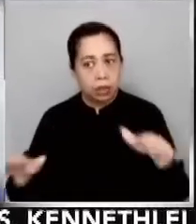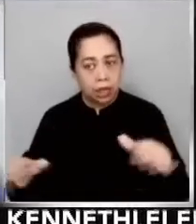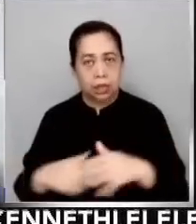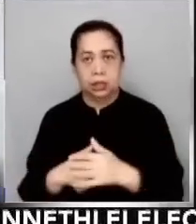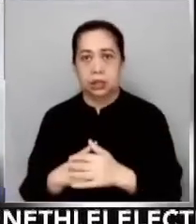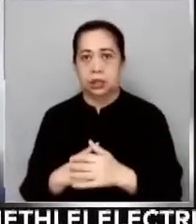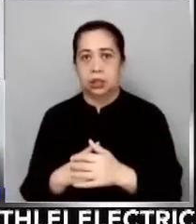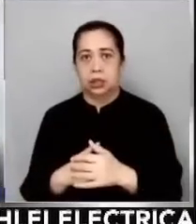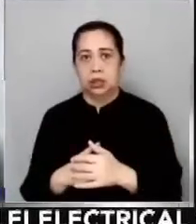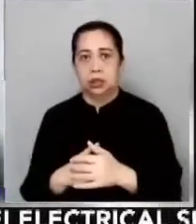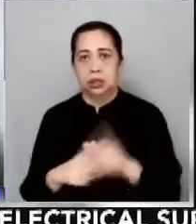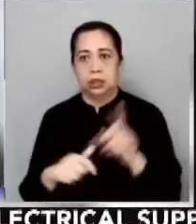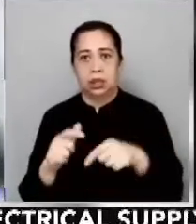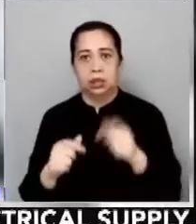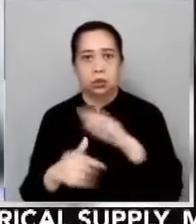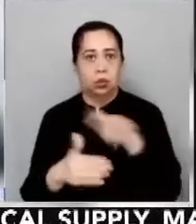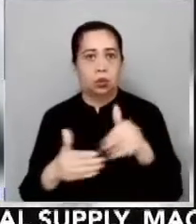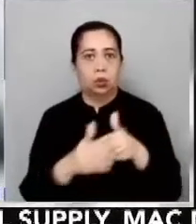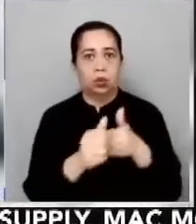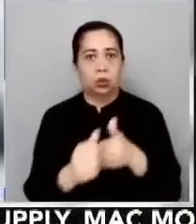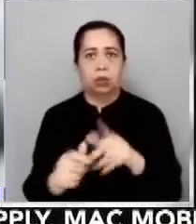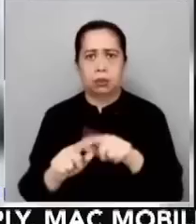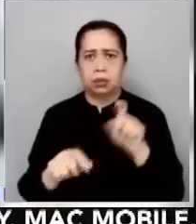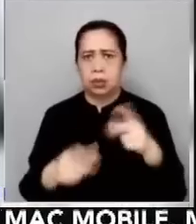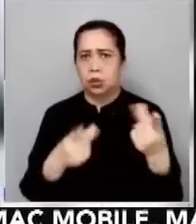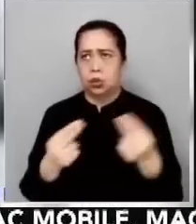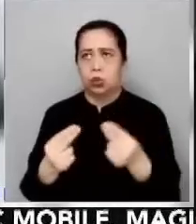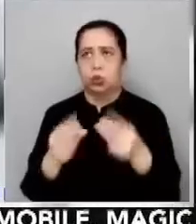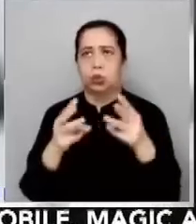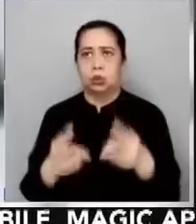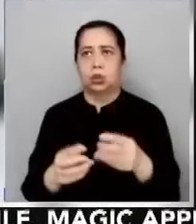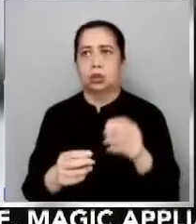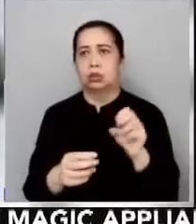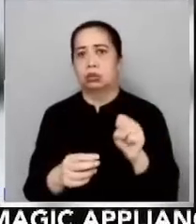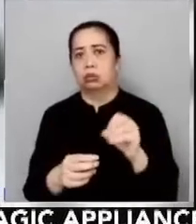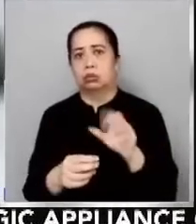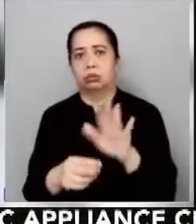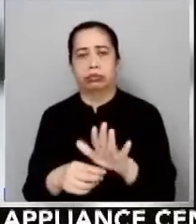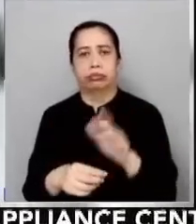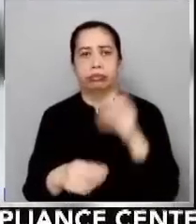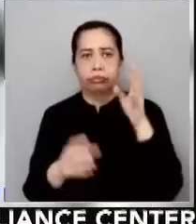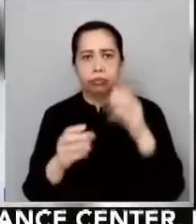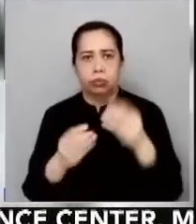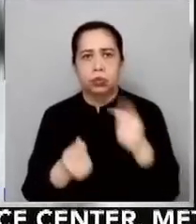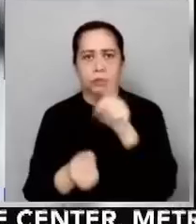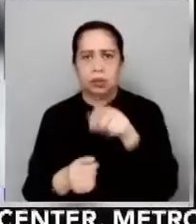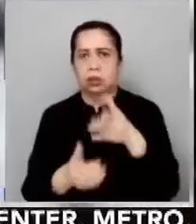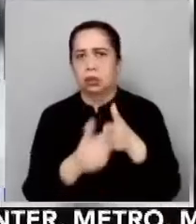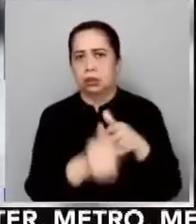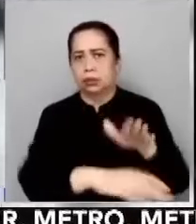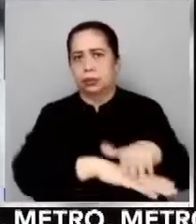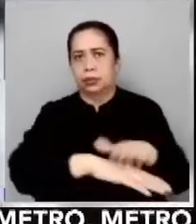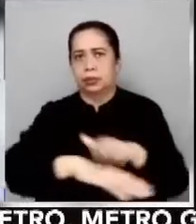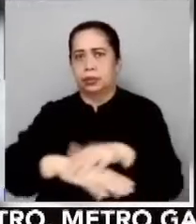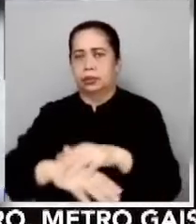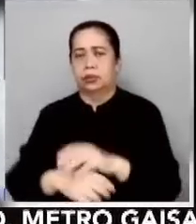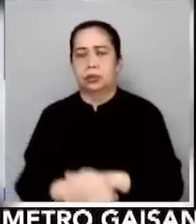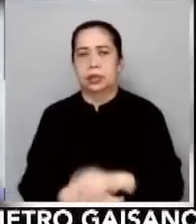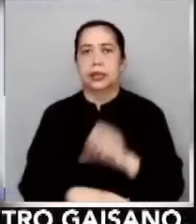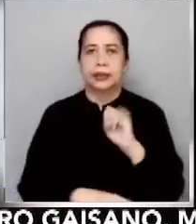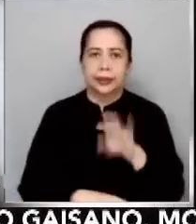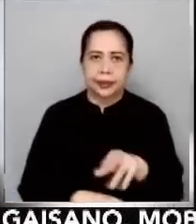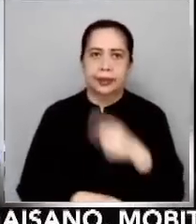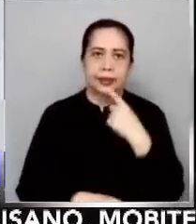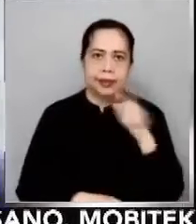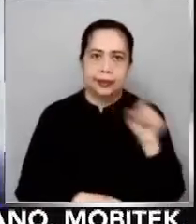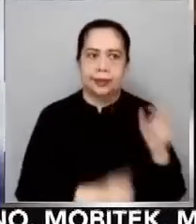lahat magagabayan. Pero gumawa po tayo ng paraan para yung mga anak po natin is magabayan po natin ng maayos. Sir, sinasabihan ko naman